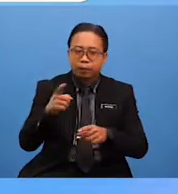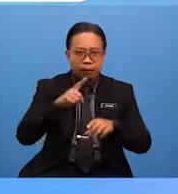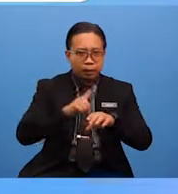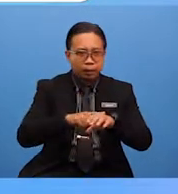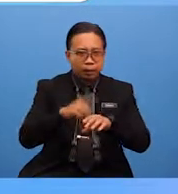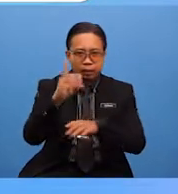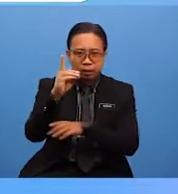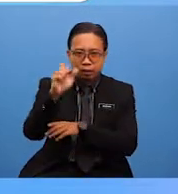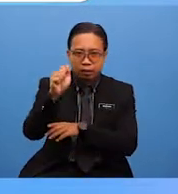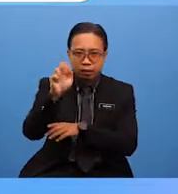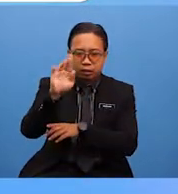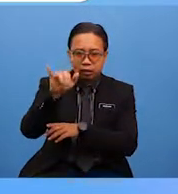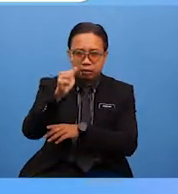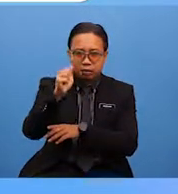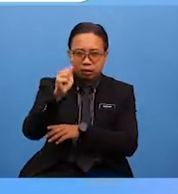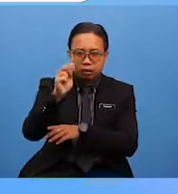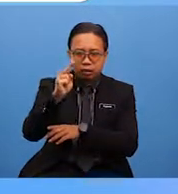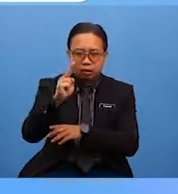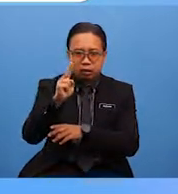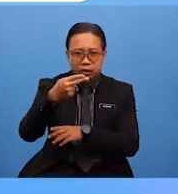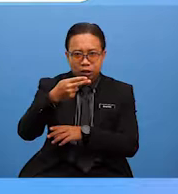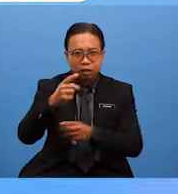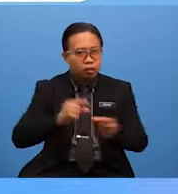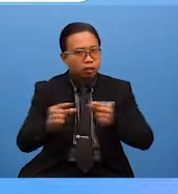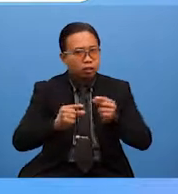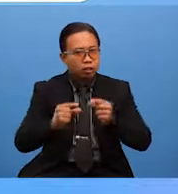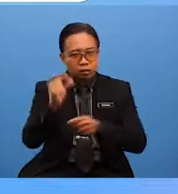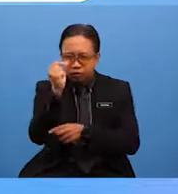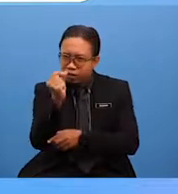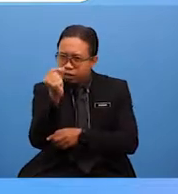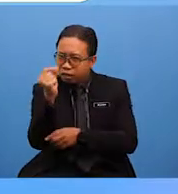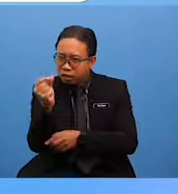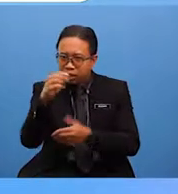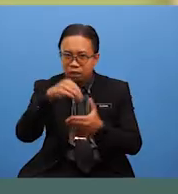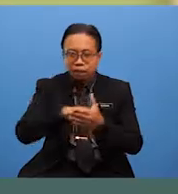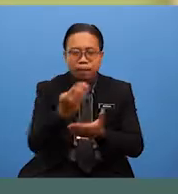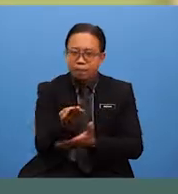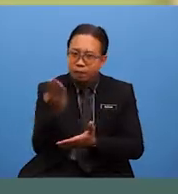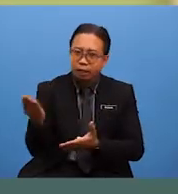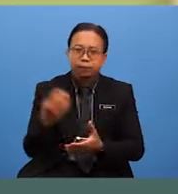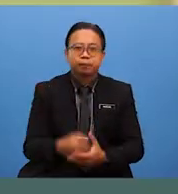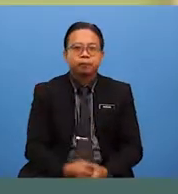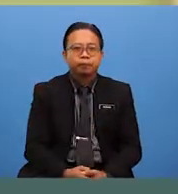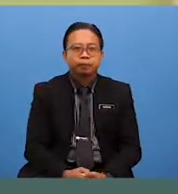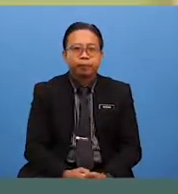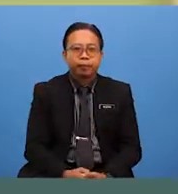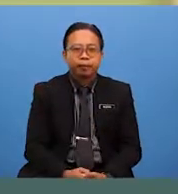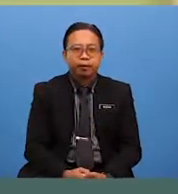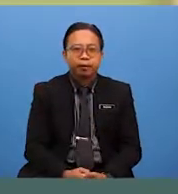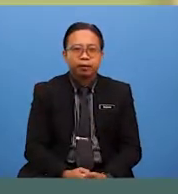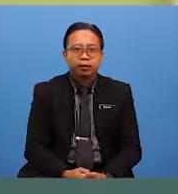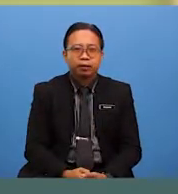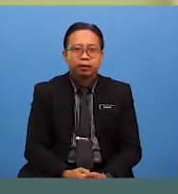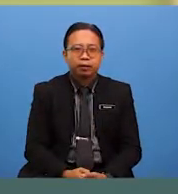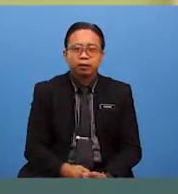kepada Dajah pergerakkan Zahra Zahra dalam bahan tersebut dapat tahu sekali